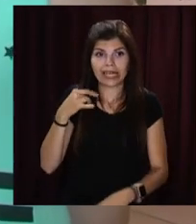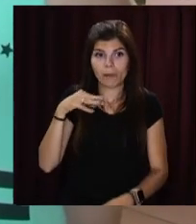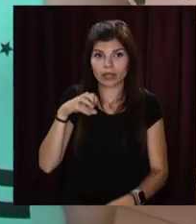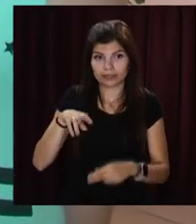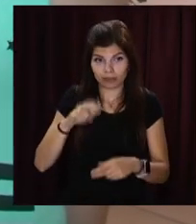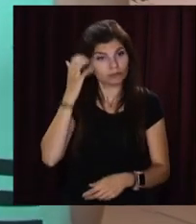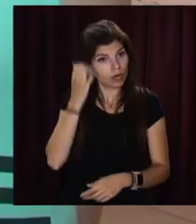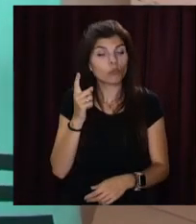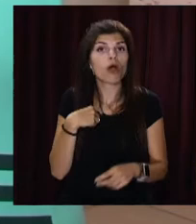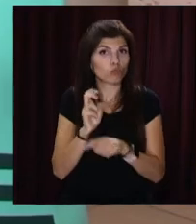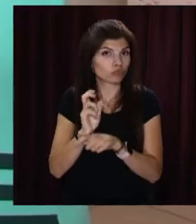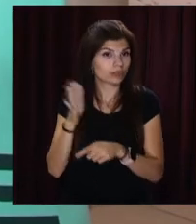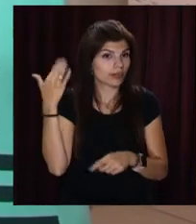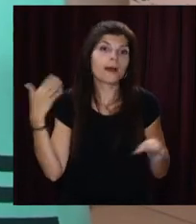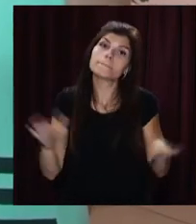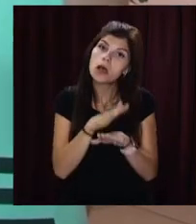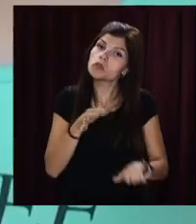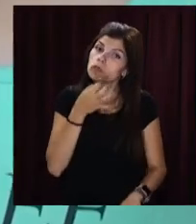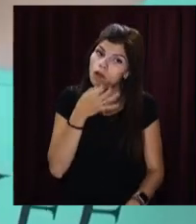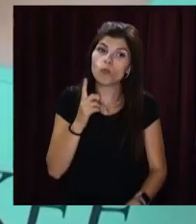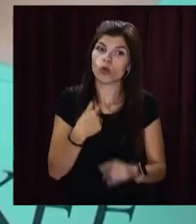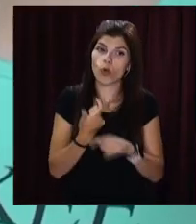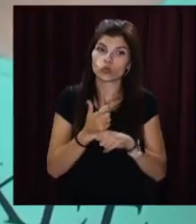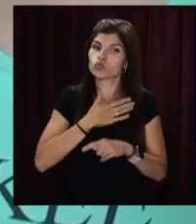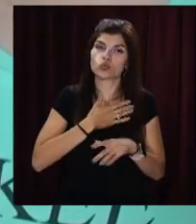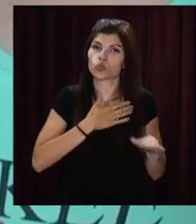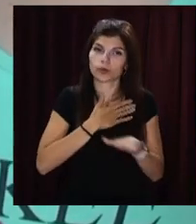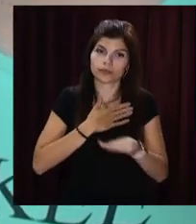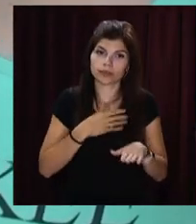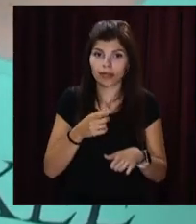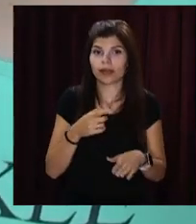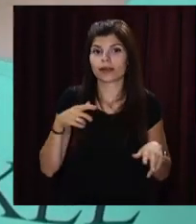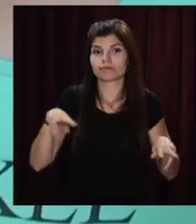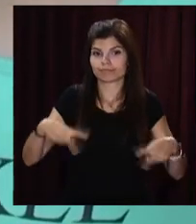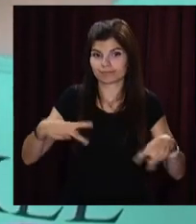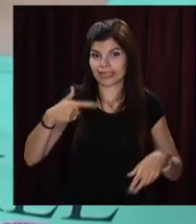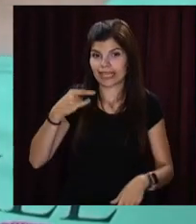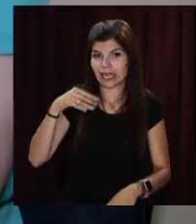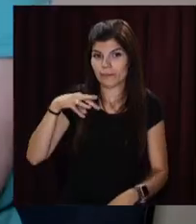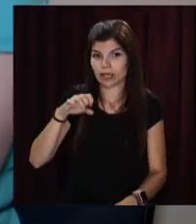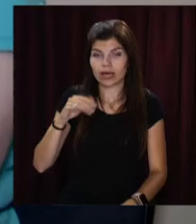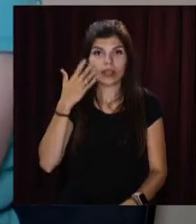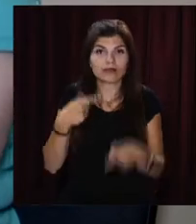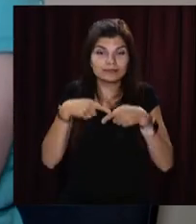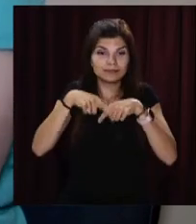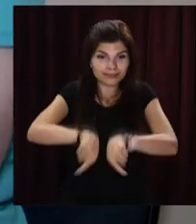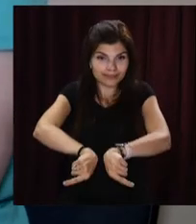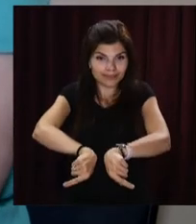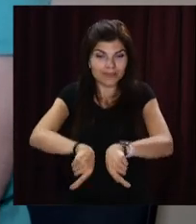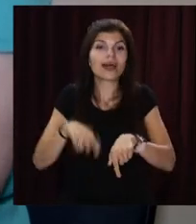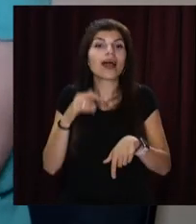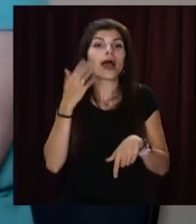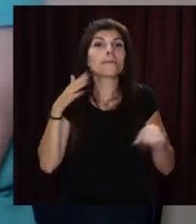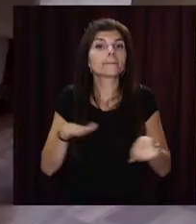просто на неї люблю ходити і вже давно хожу. Пєння, тому що я дуже сильно люблю петь. Забезпечують дозвілля у